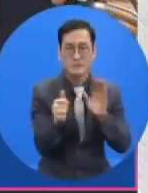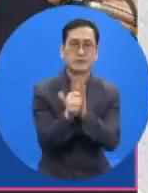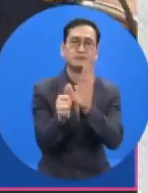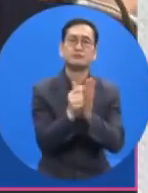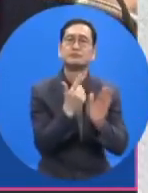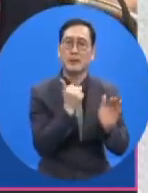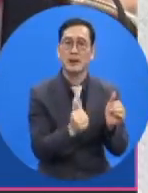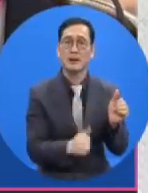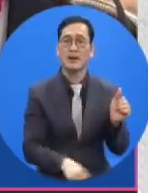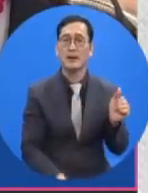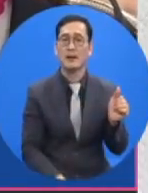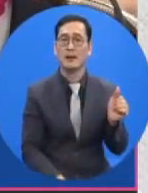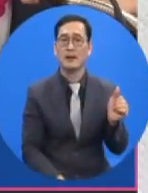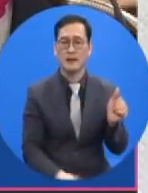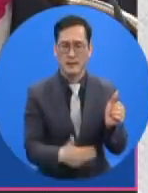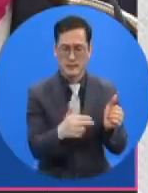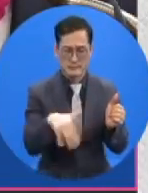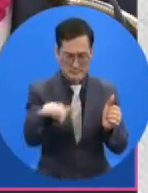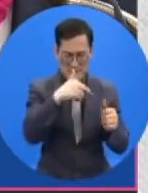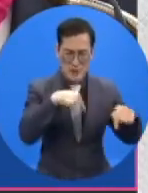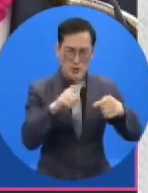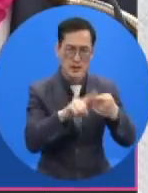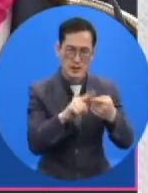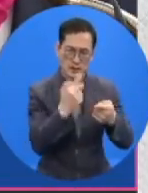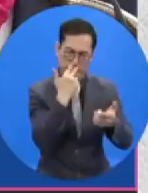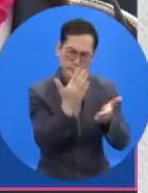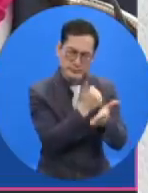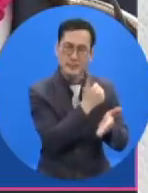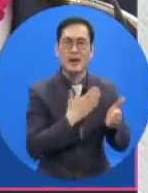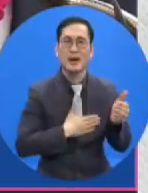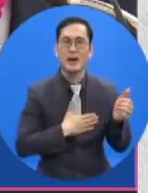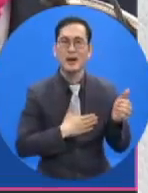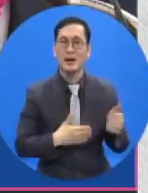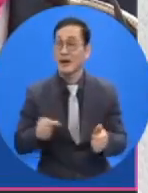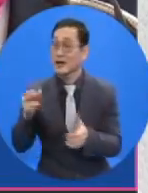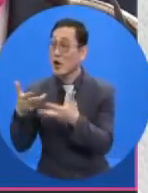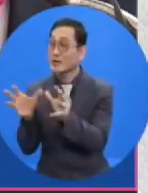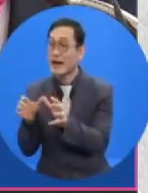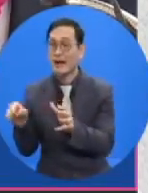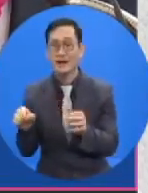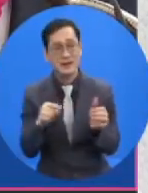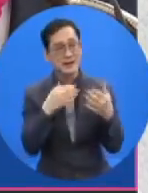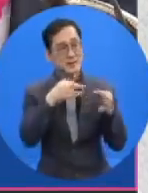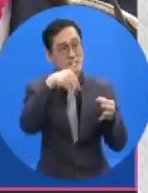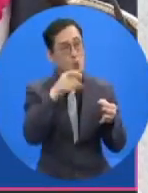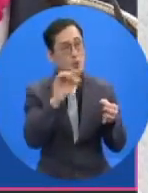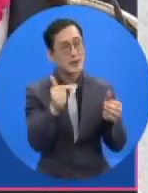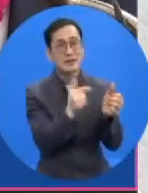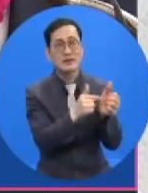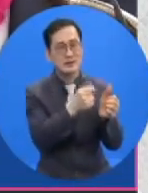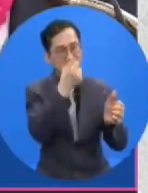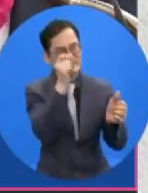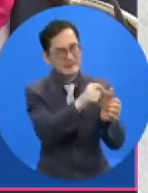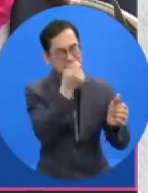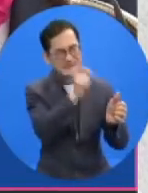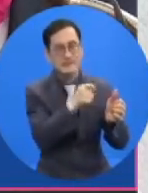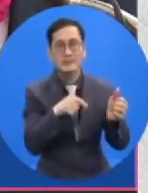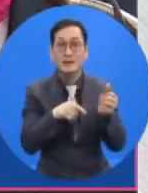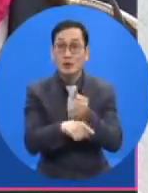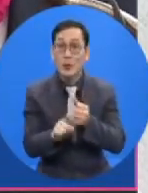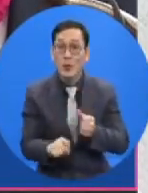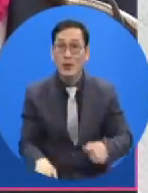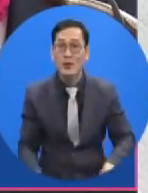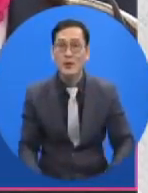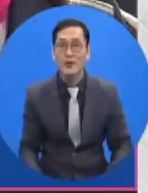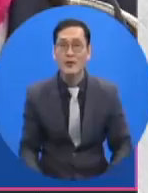드냐면 이 그 여당에서 저렇게 그 김종인 그 위원장에 대해서 발끈하면서 이야기하는 게